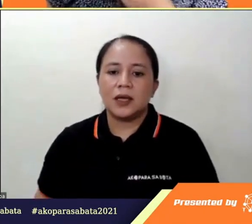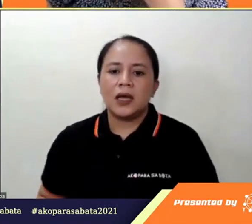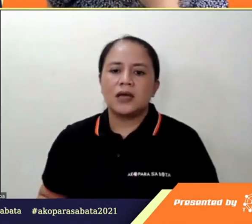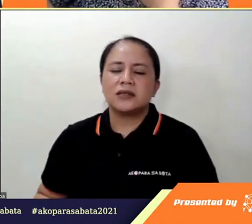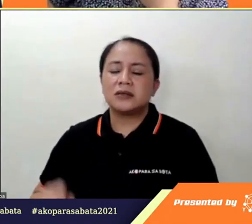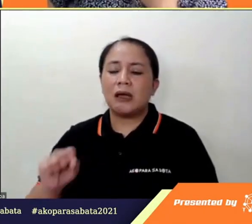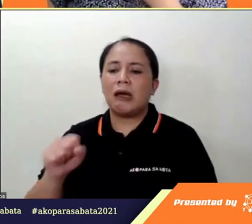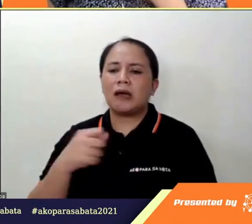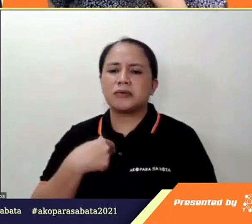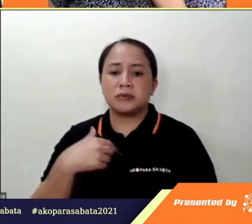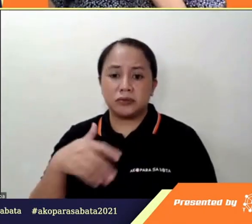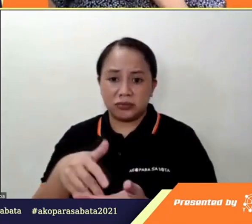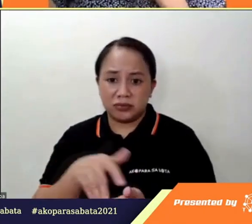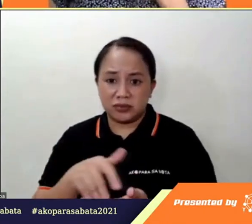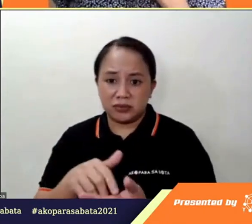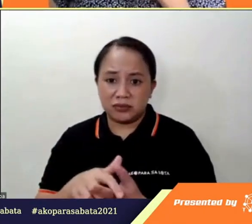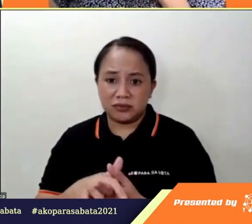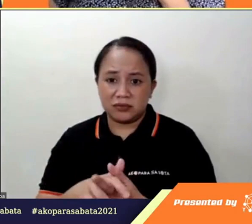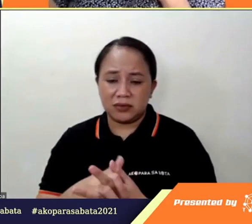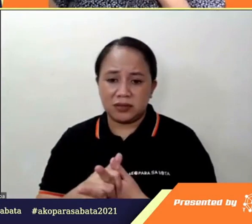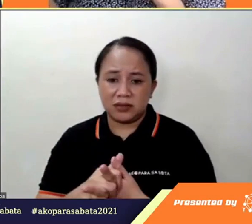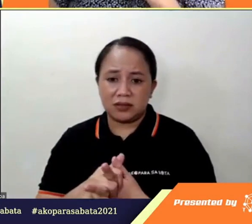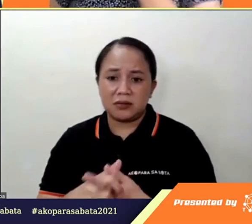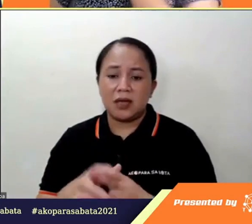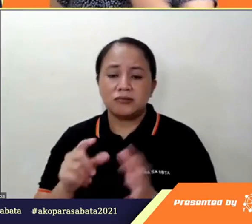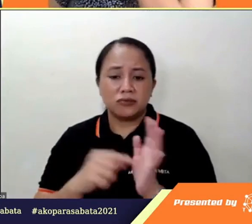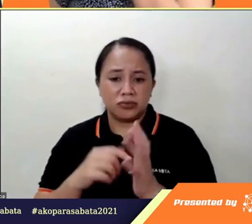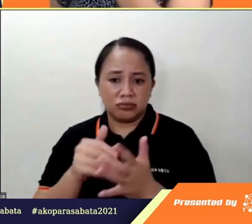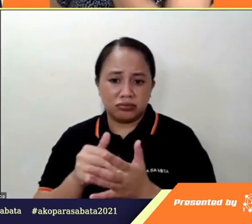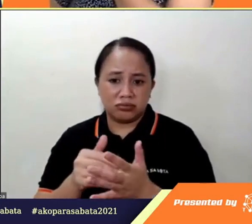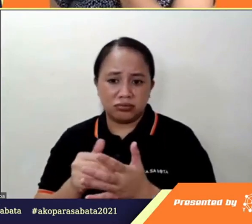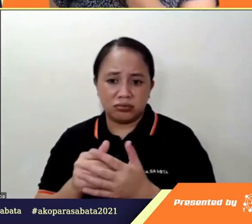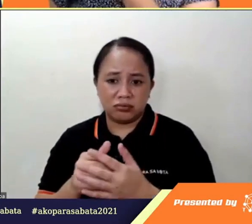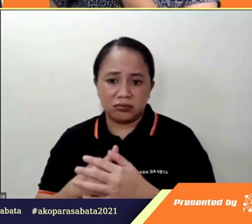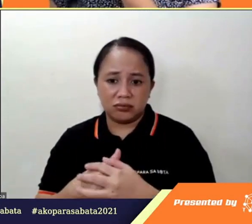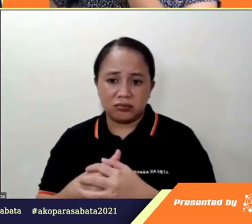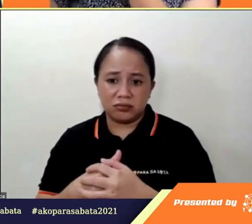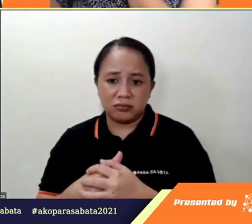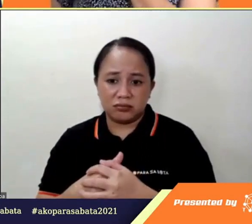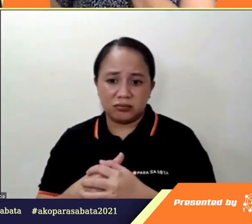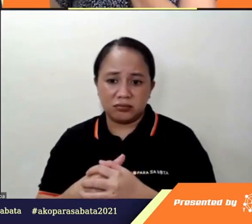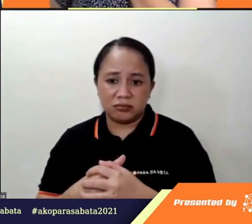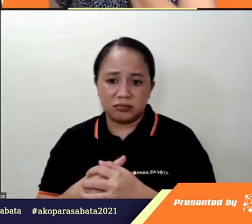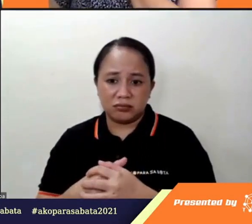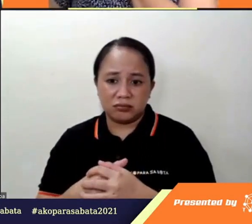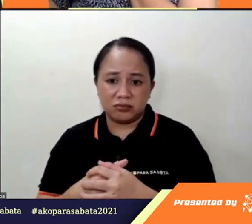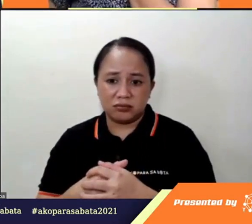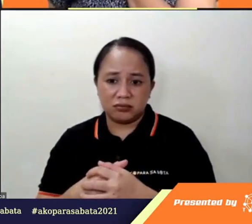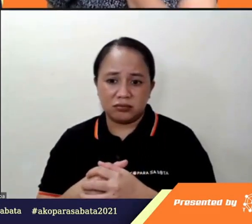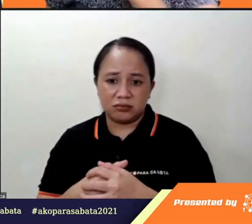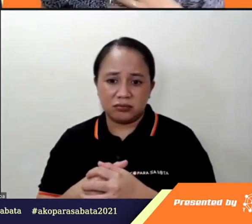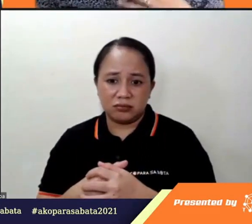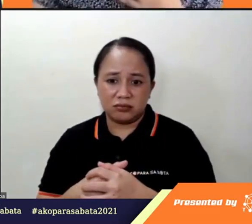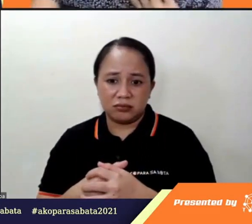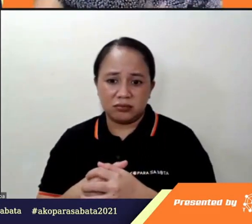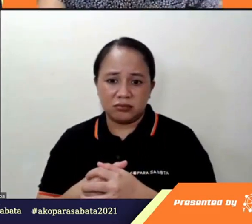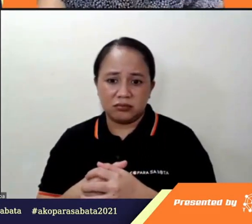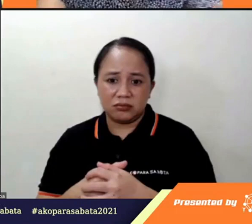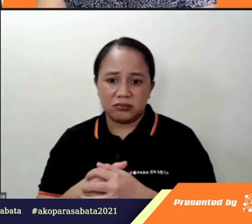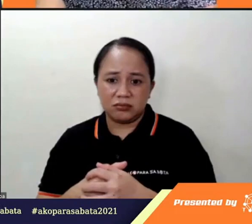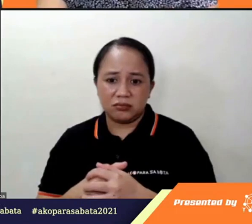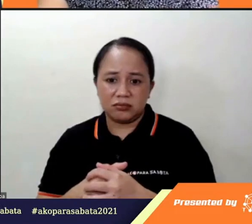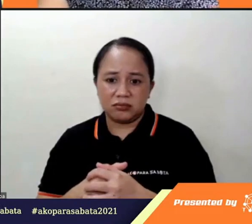feeling ko weakness, sign of weakness pag humingi ako ng tulong. Pero ngayon humingi na ako. Diba?